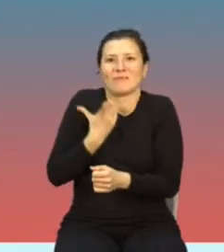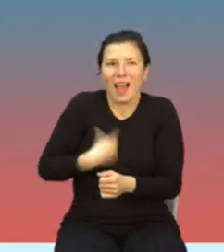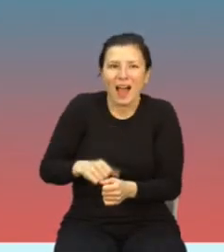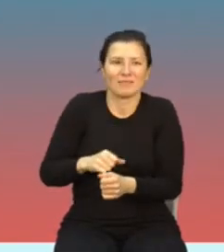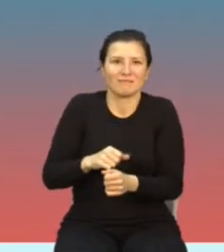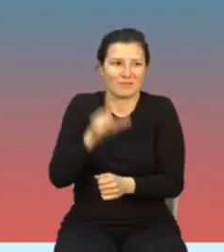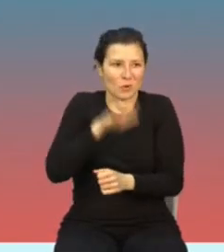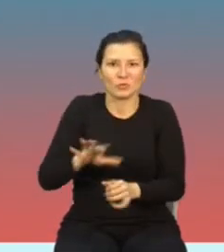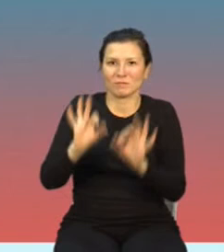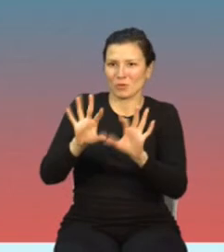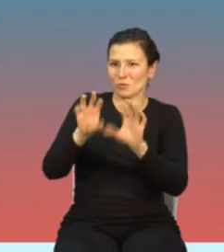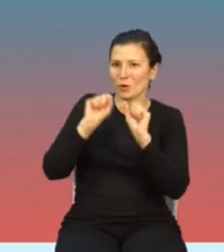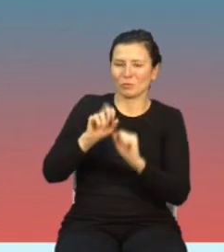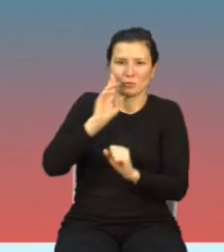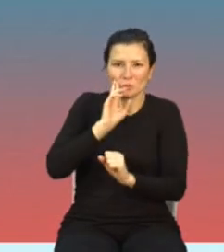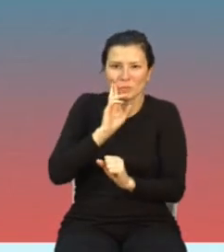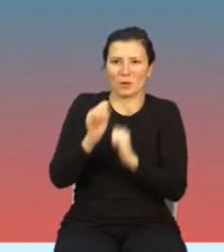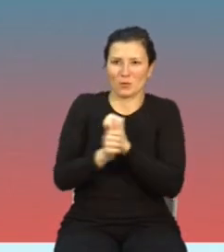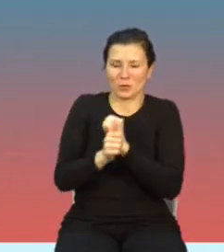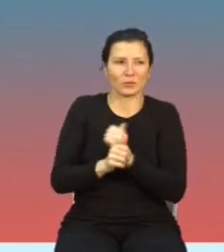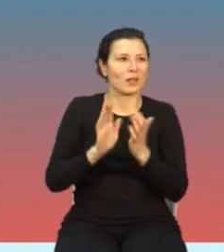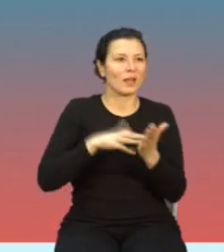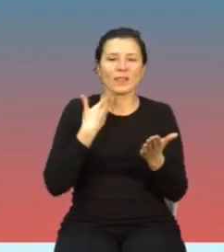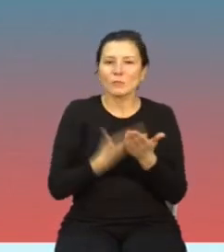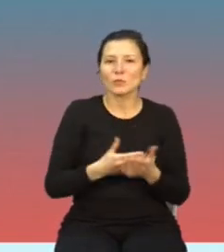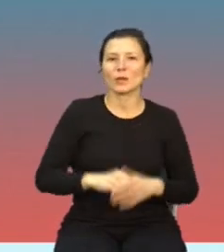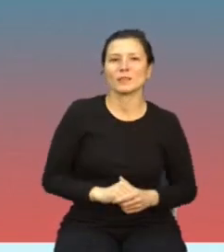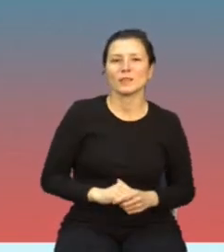dobrze zrozumieć, łatwo zrozumieć. Czyli na przykład